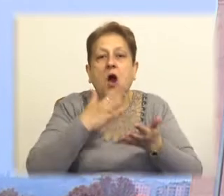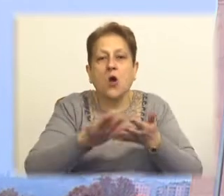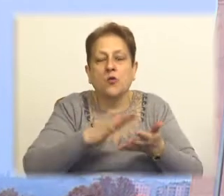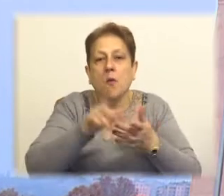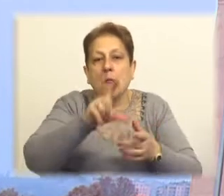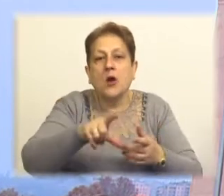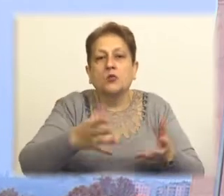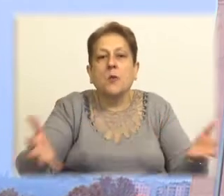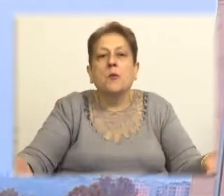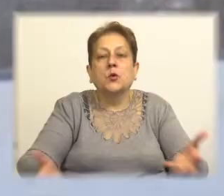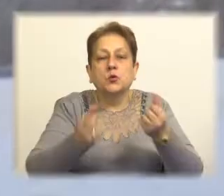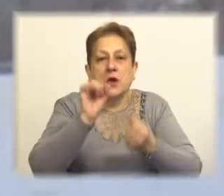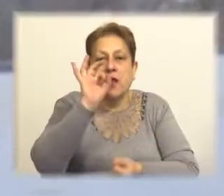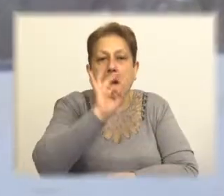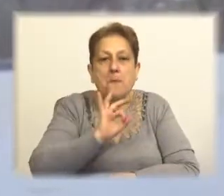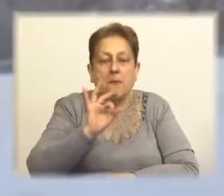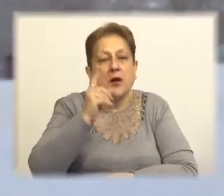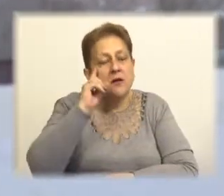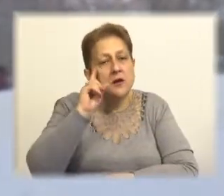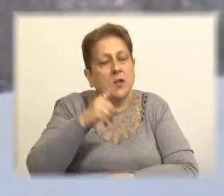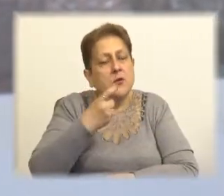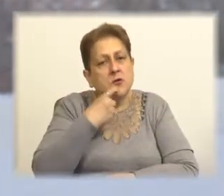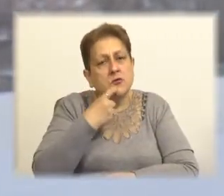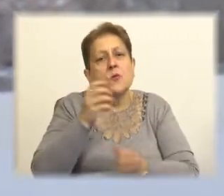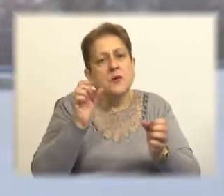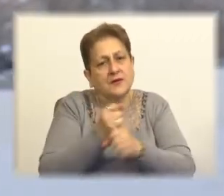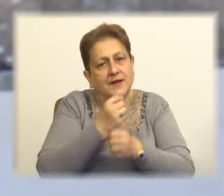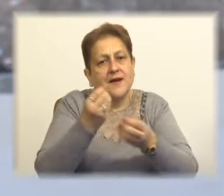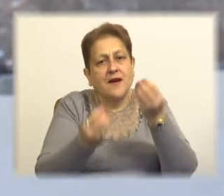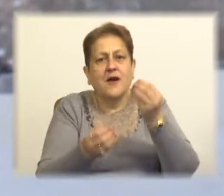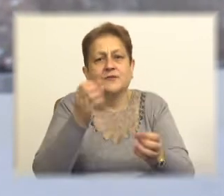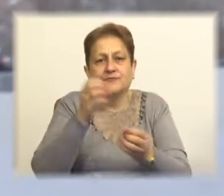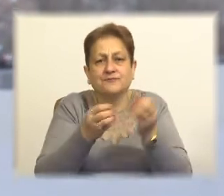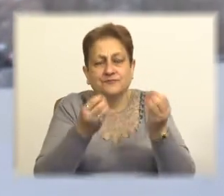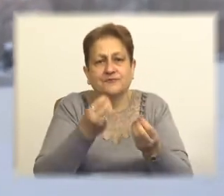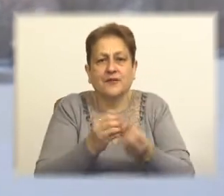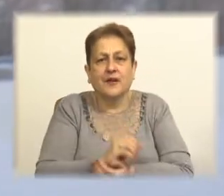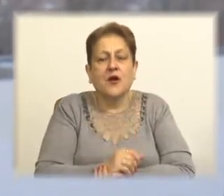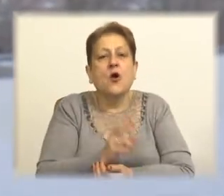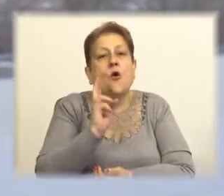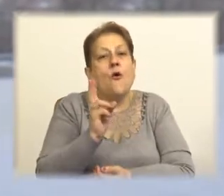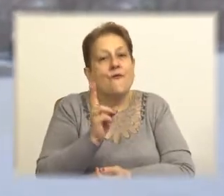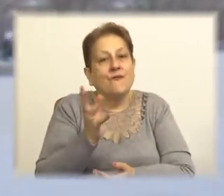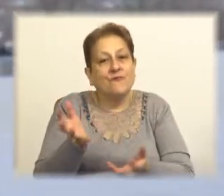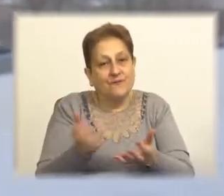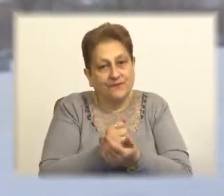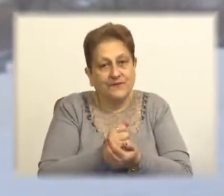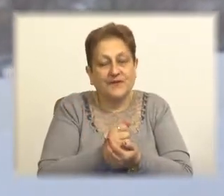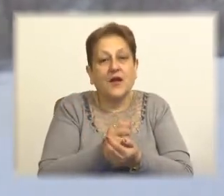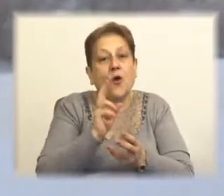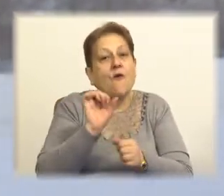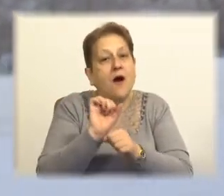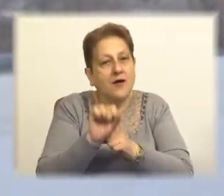թափվեց մարդկության փրկության համար։ Գիտեմ, որ ձու են կրվցնում իրար հետ, ով վերցնում է,